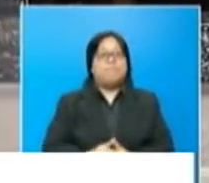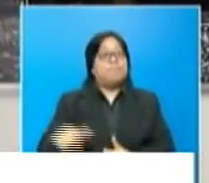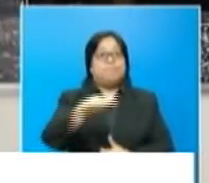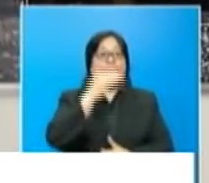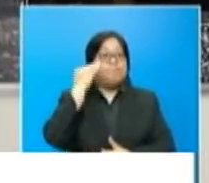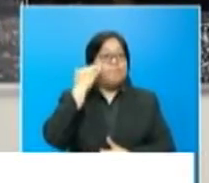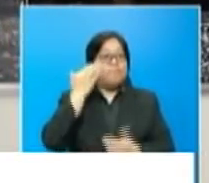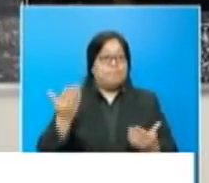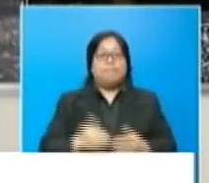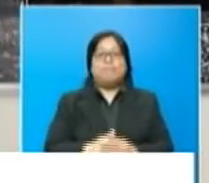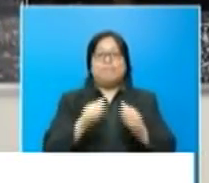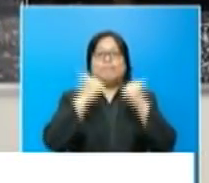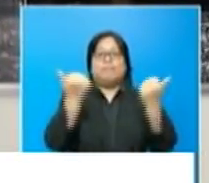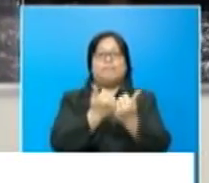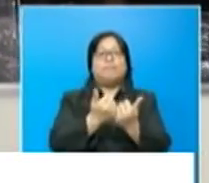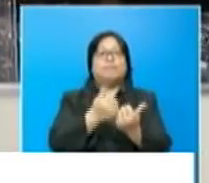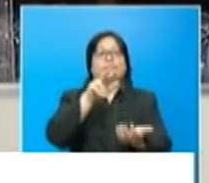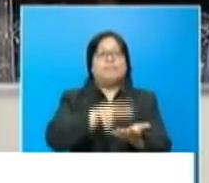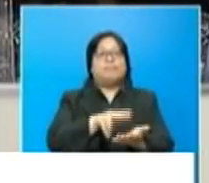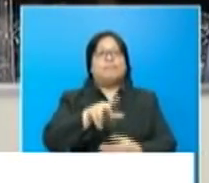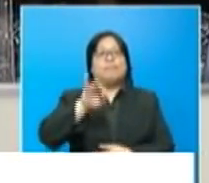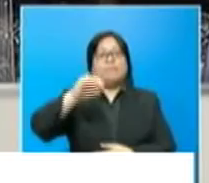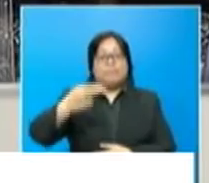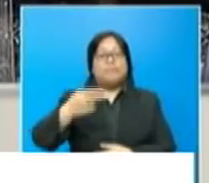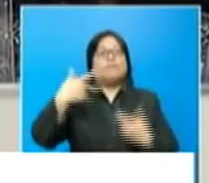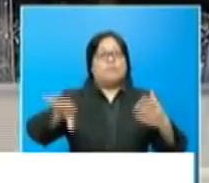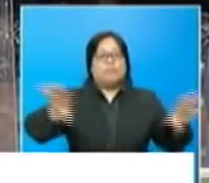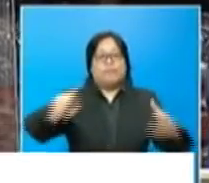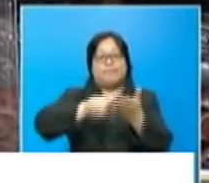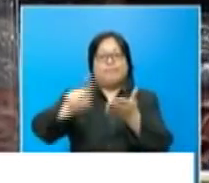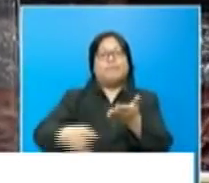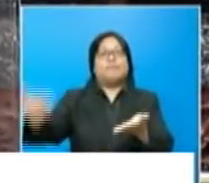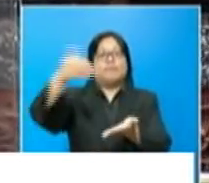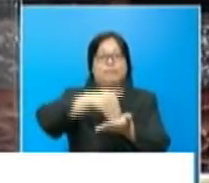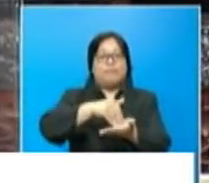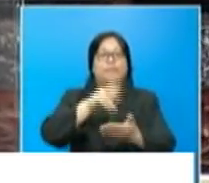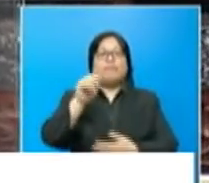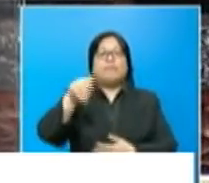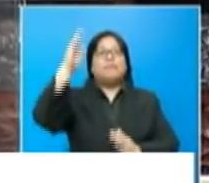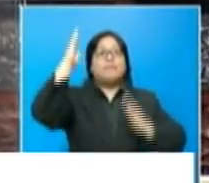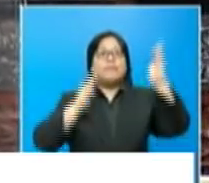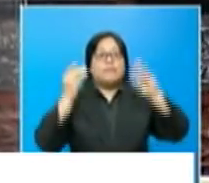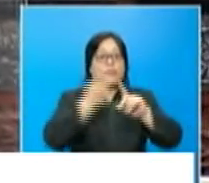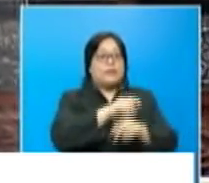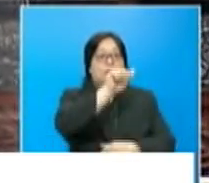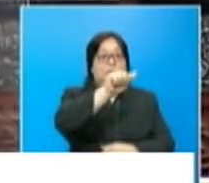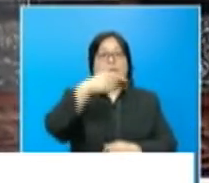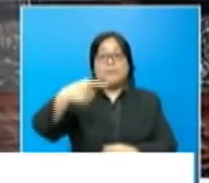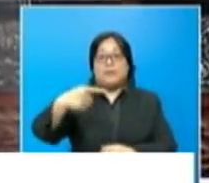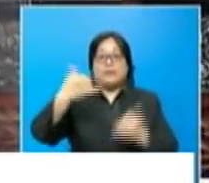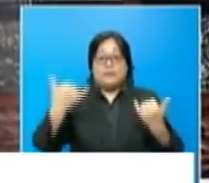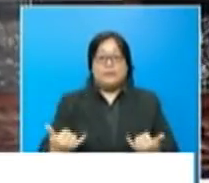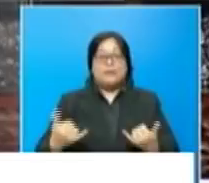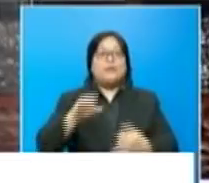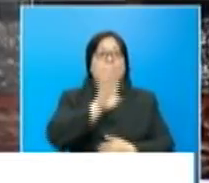Kita mestilah bersetuju untuk bekerjasama bukan hanya untuk kuasa dan jugalah jawatan, tetapi adalah